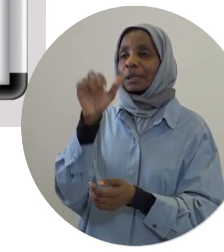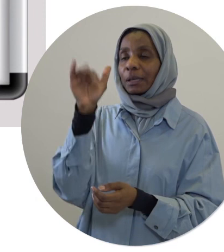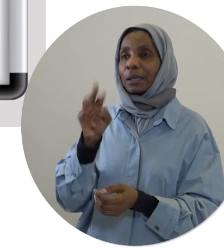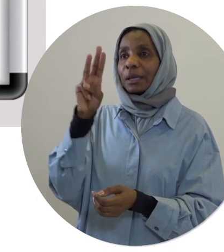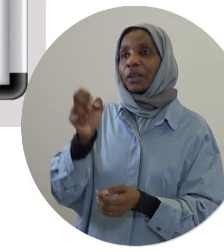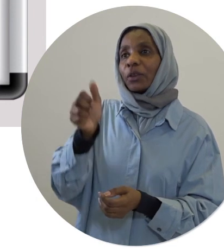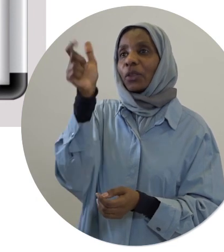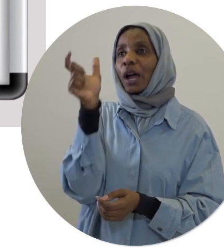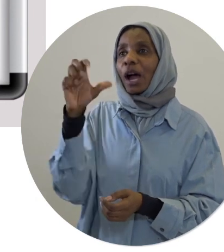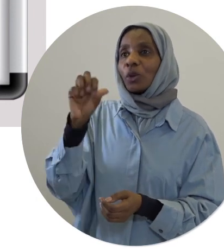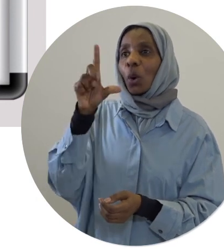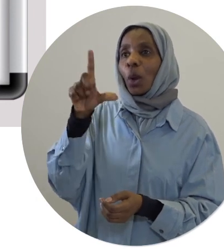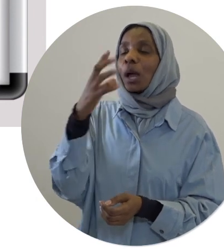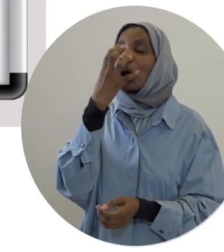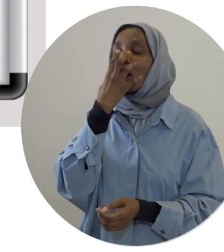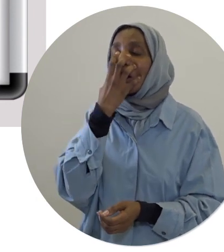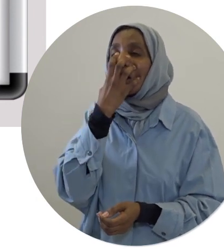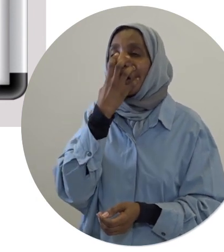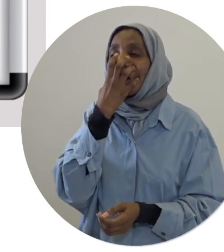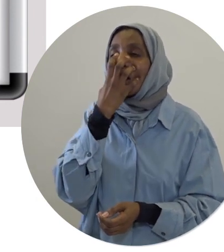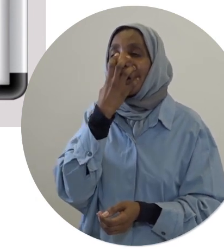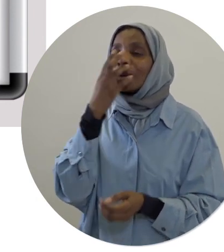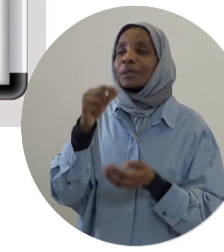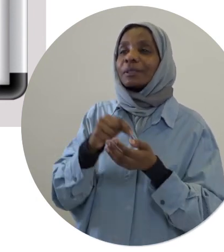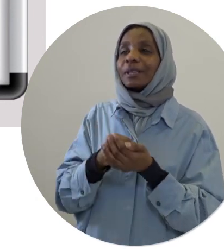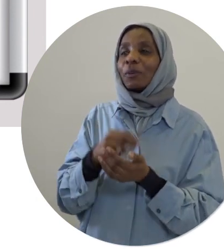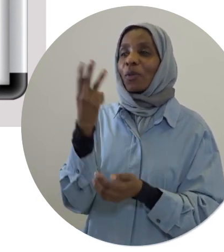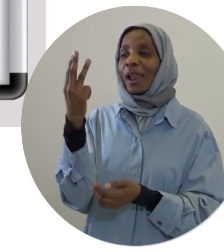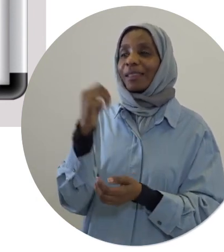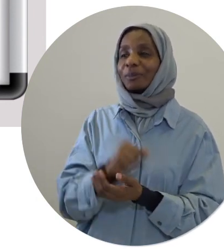بالنسبة للإيثانول وهو كحول أولي سيتأكسد